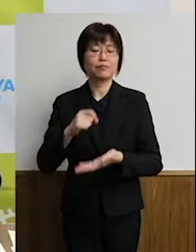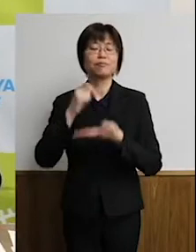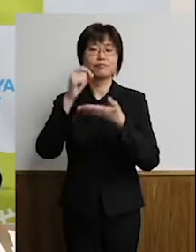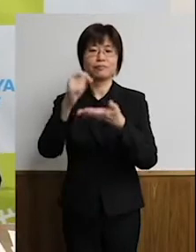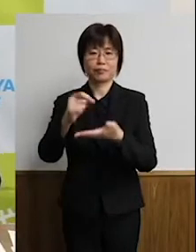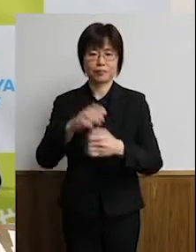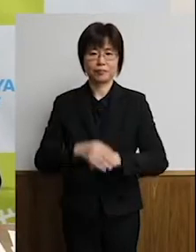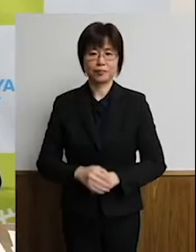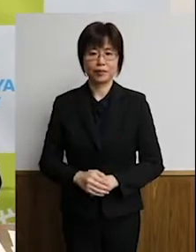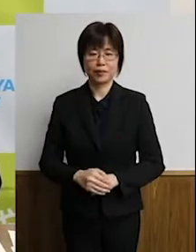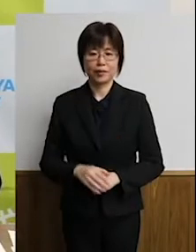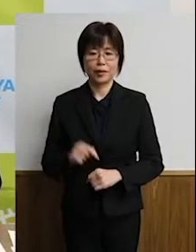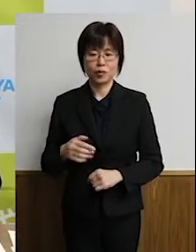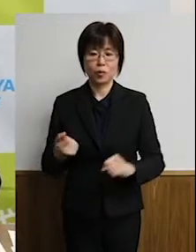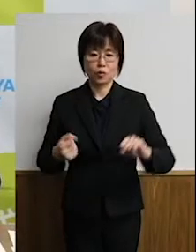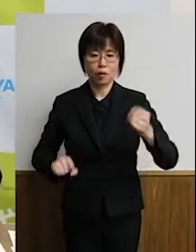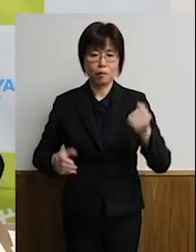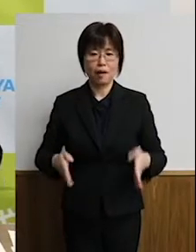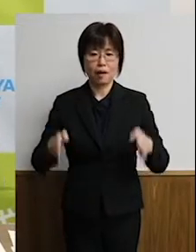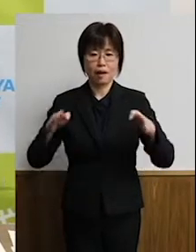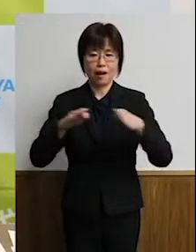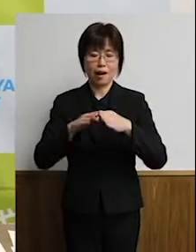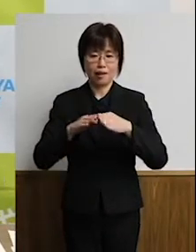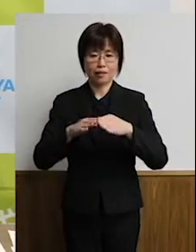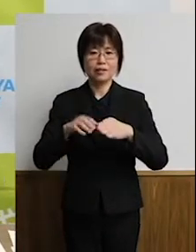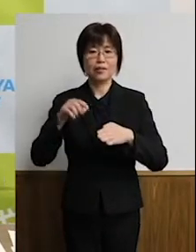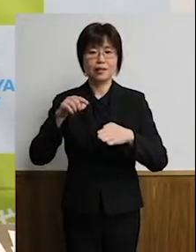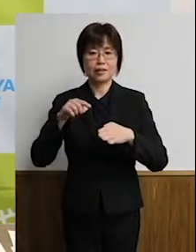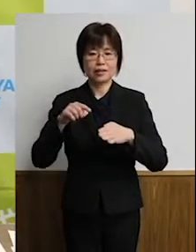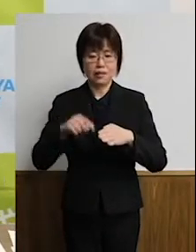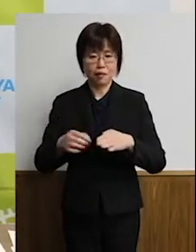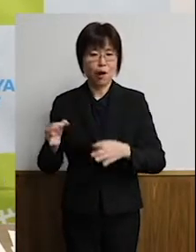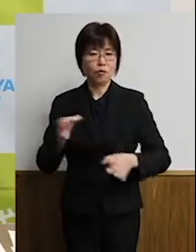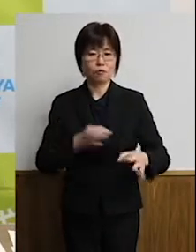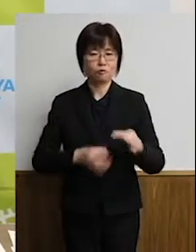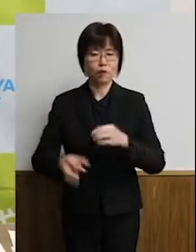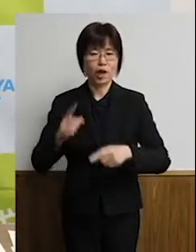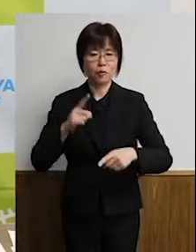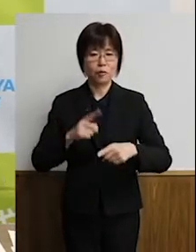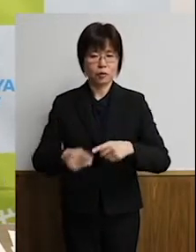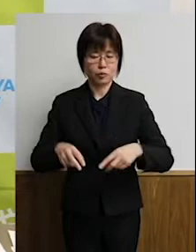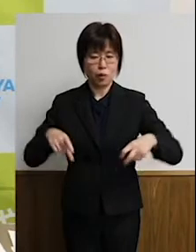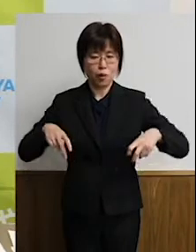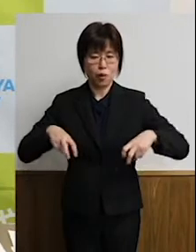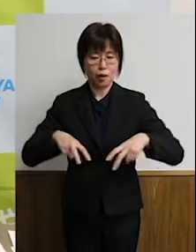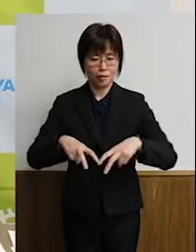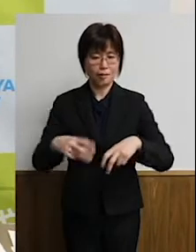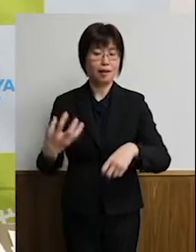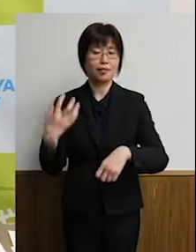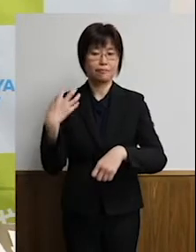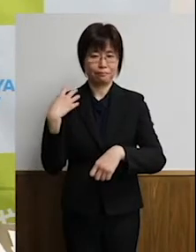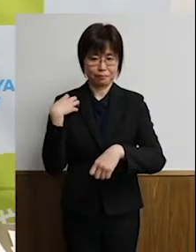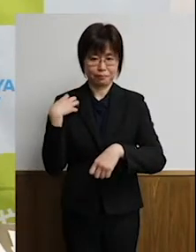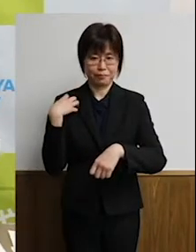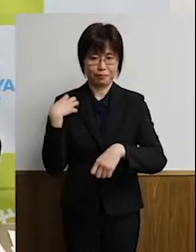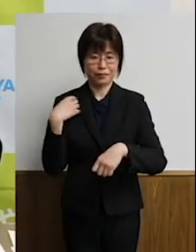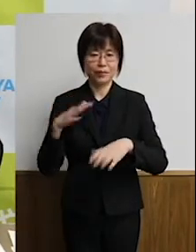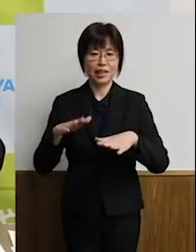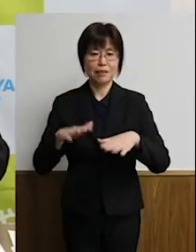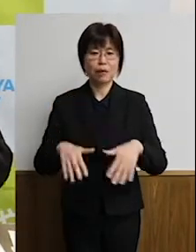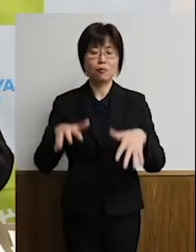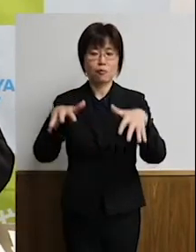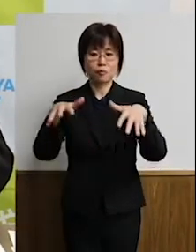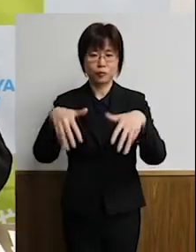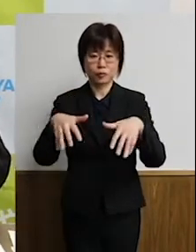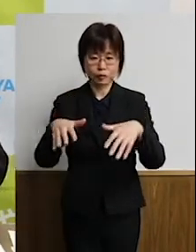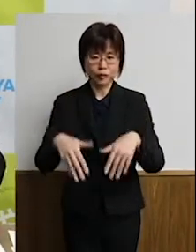。そして大河ドラマ館ではボランティアスタッフが運営の一部を担っております。広報誌などで